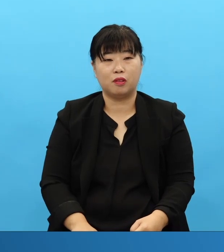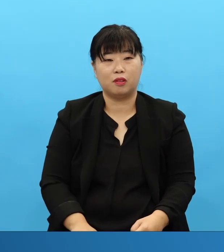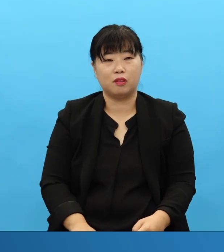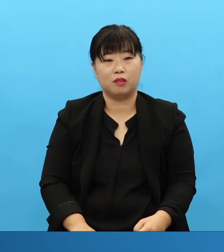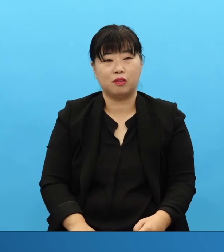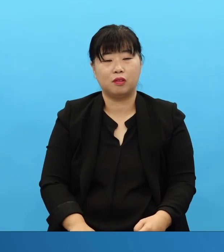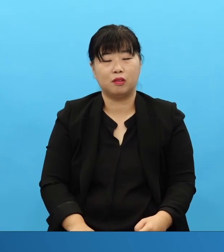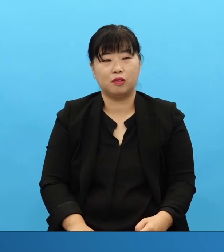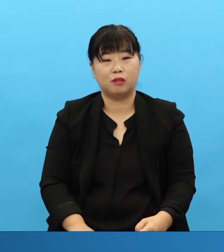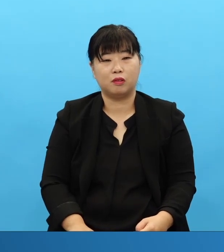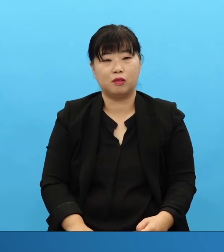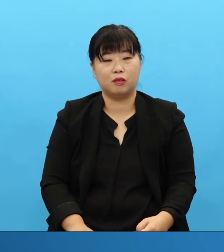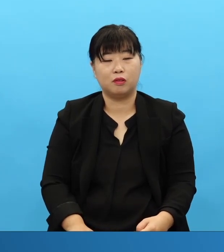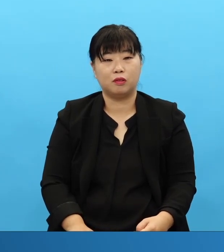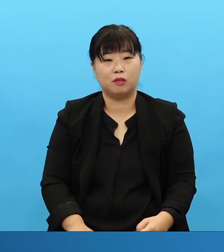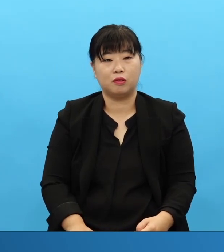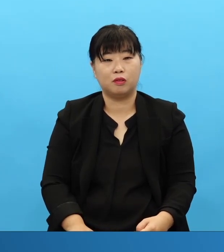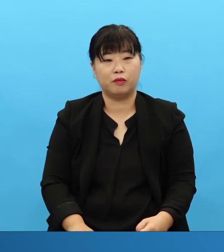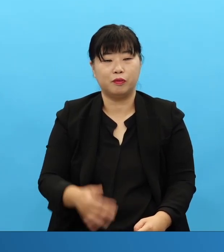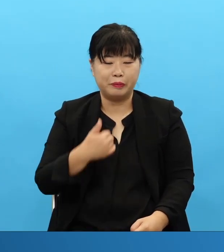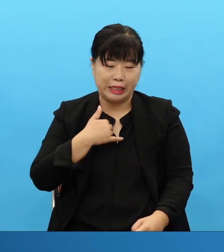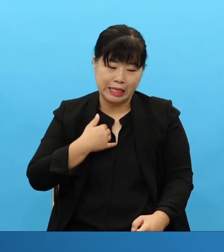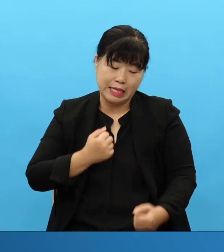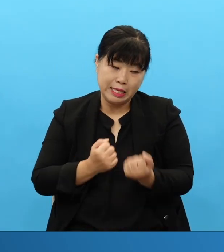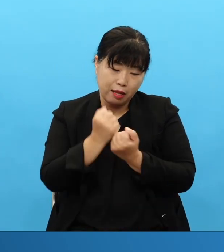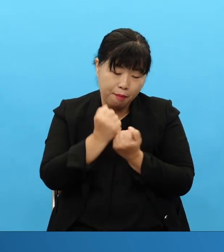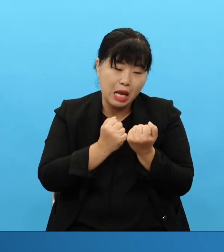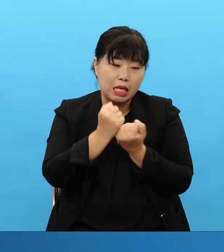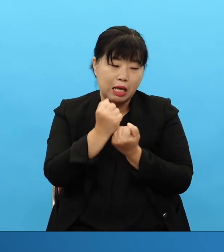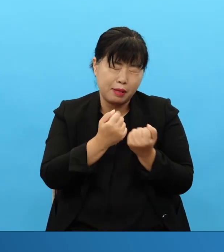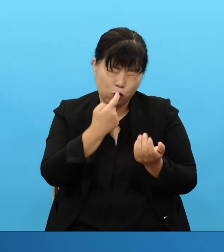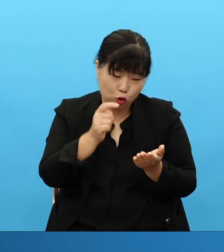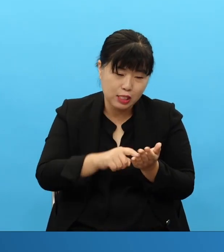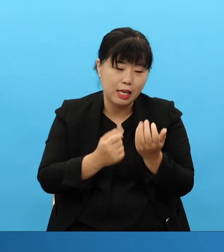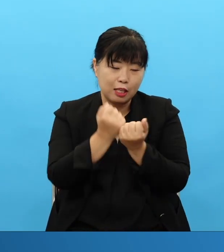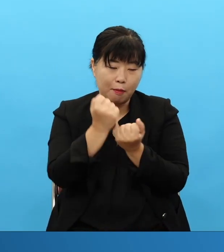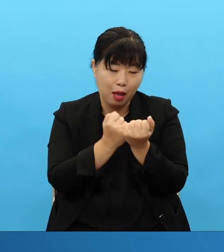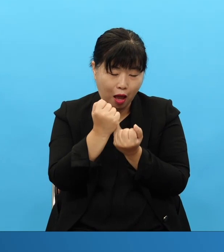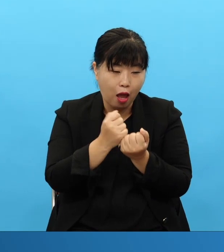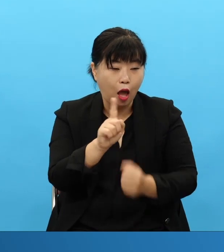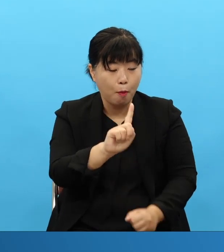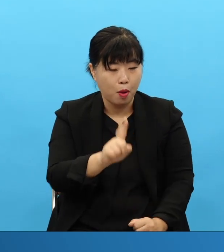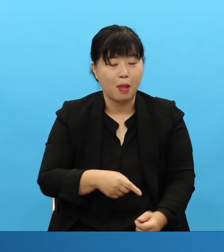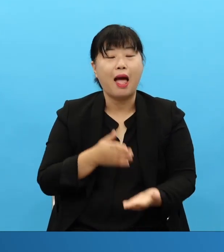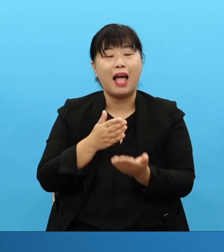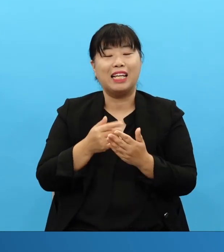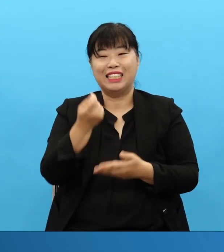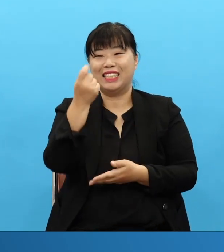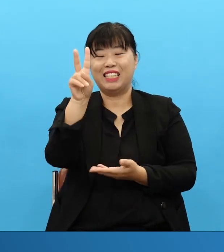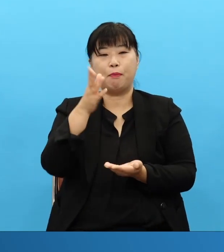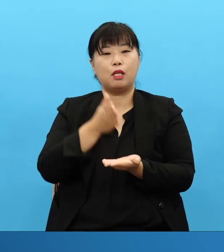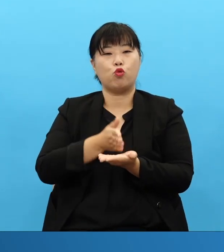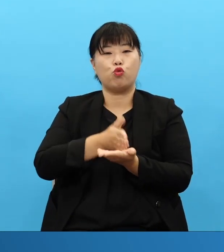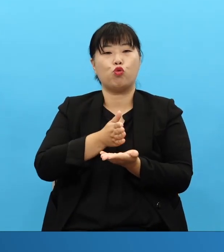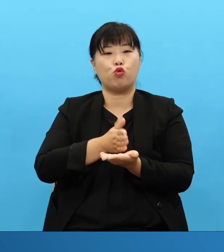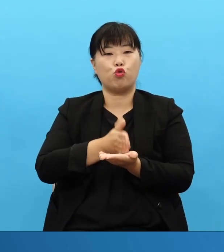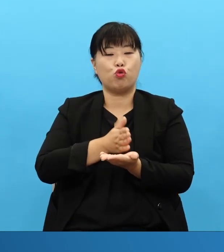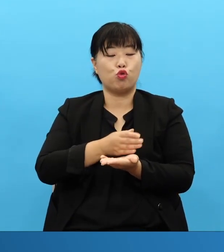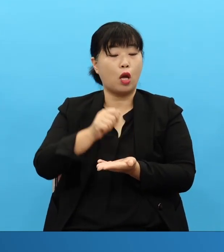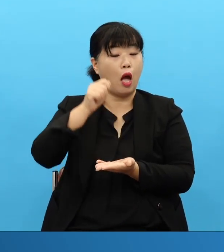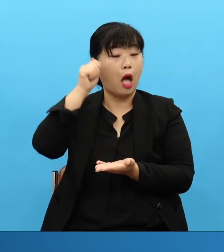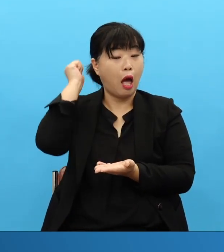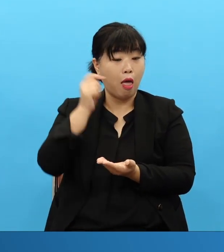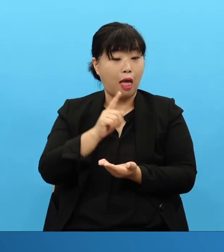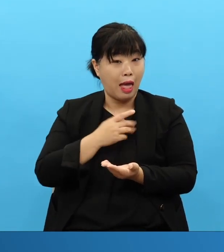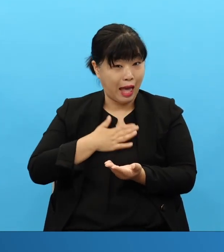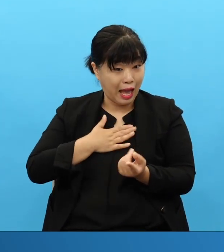And so I even said this. 아나운서 알지? And do you know the anchors? 아나운서 머리를 깎으면 표가 안 나잖아. And the news anchors,